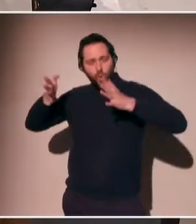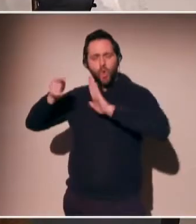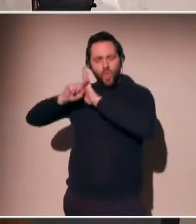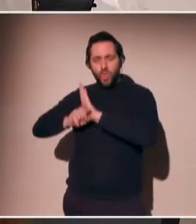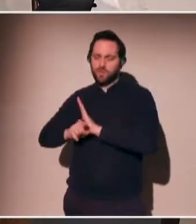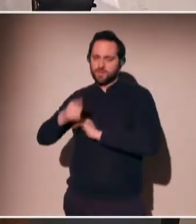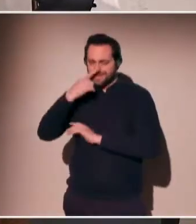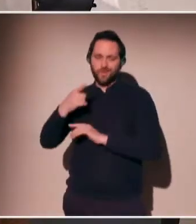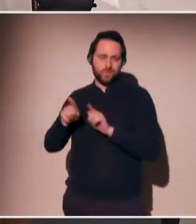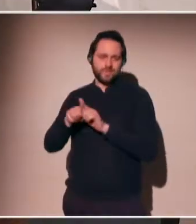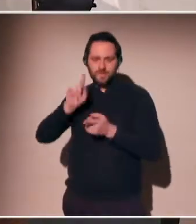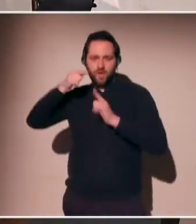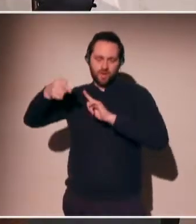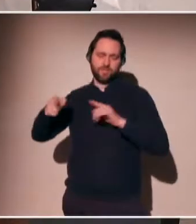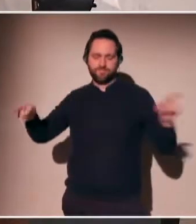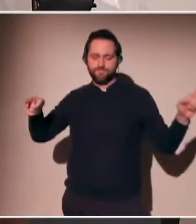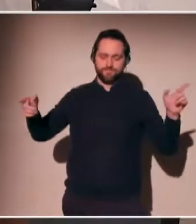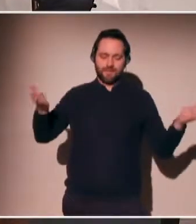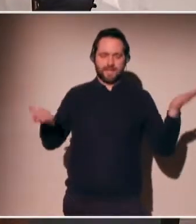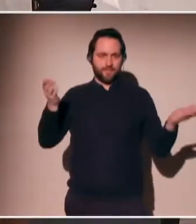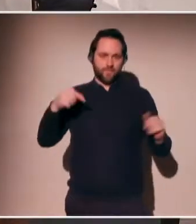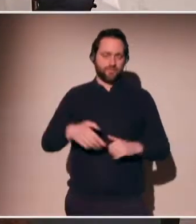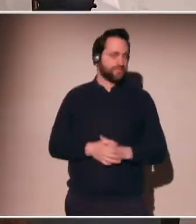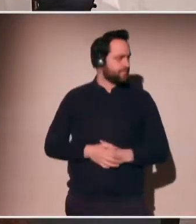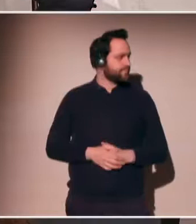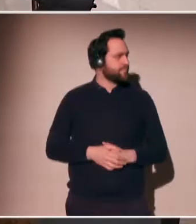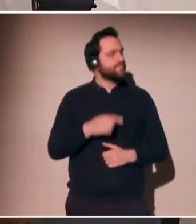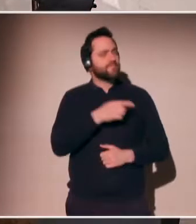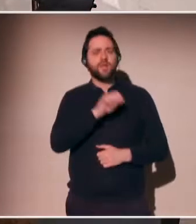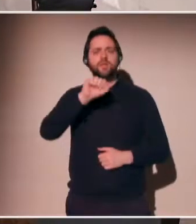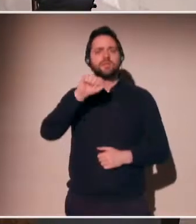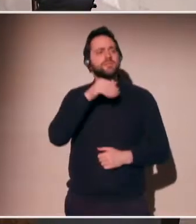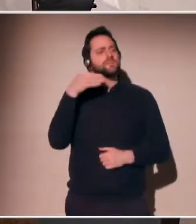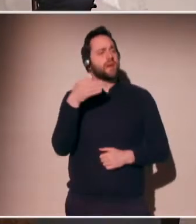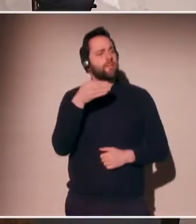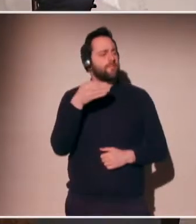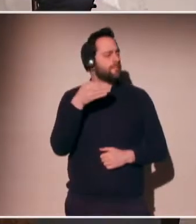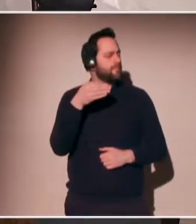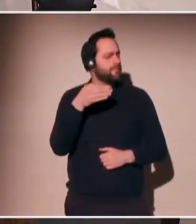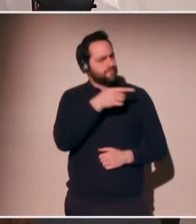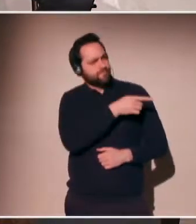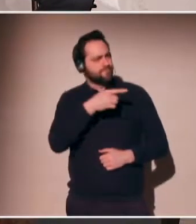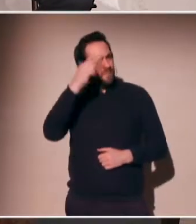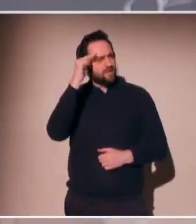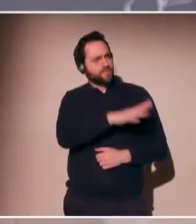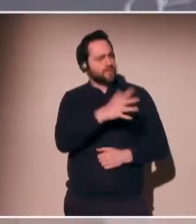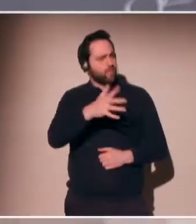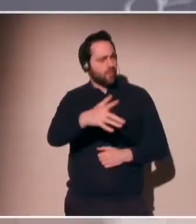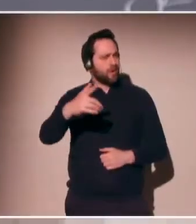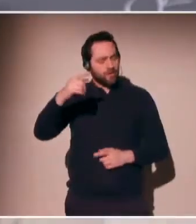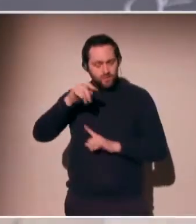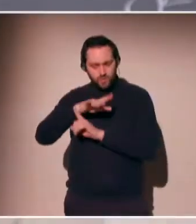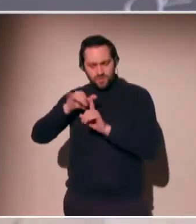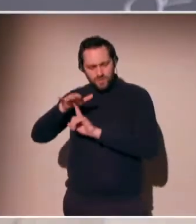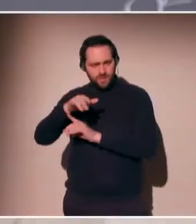to. Sam, sur la plupart des sujets, en fait, quel est votre avis? Comment tirer profit pour la société des IA et où placer